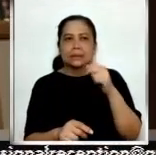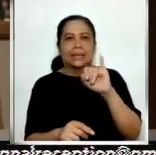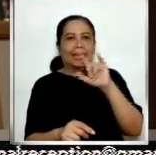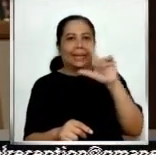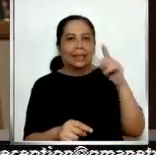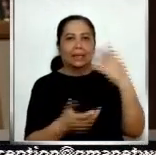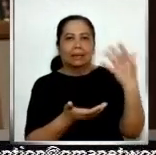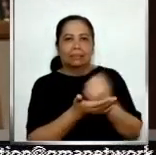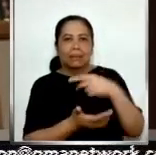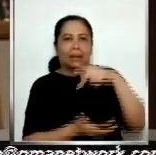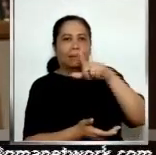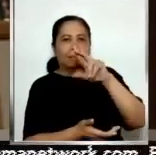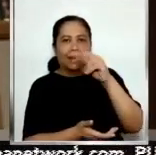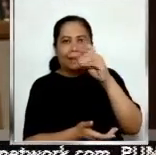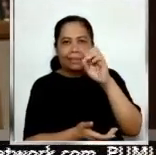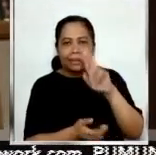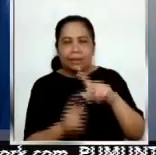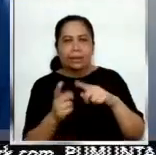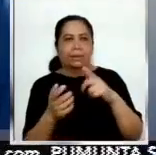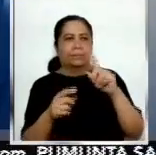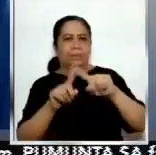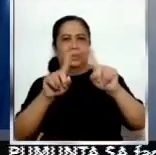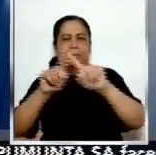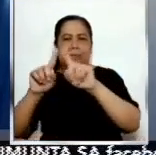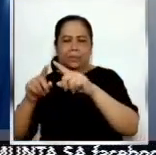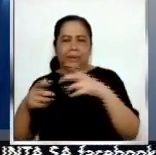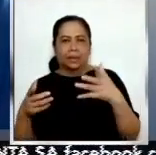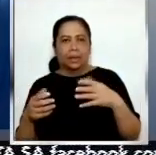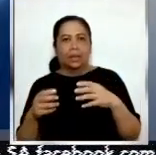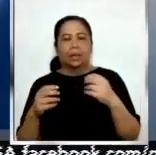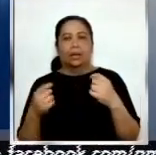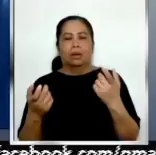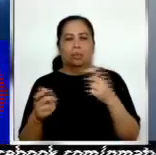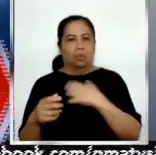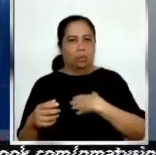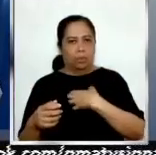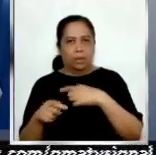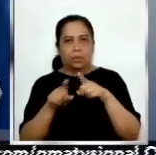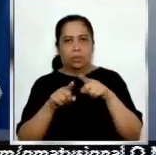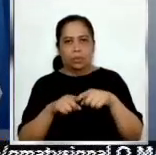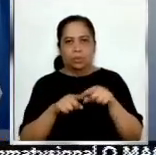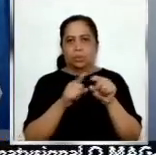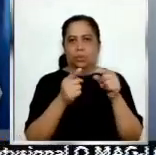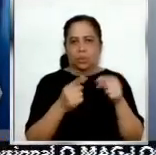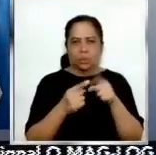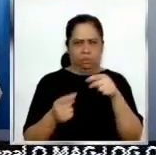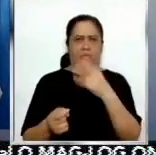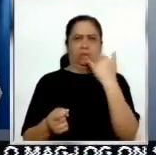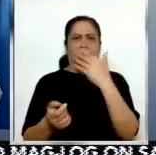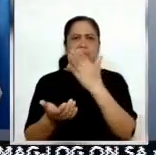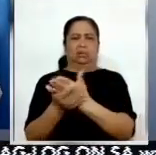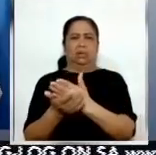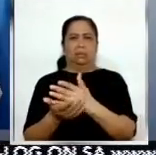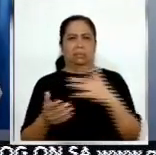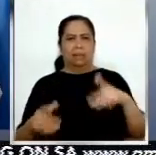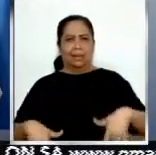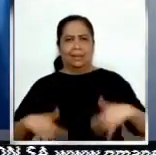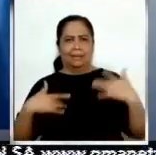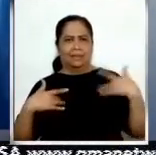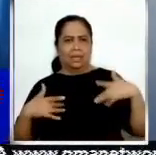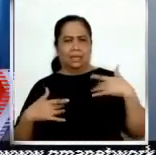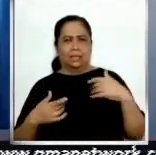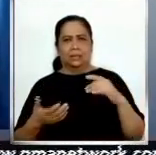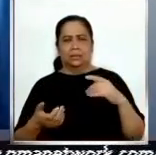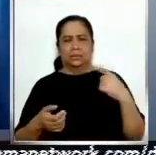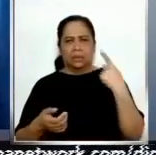plunder, for asset forfeiture cases ito. Umalma rin ang ilang grupo sa pagtigil ng lifestyle check. Paano siseryosohin ng